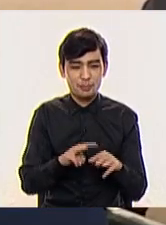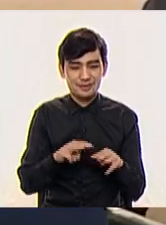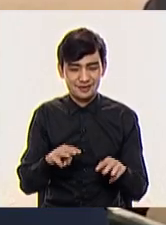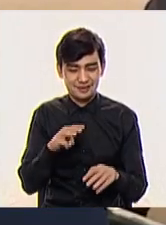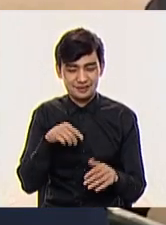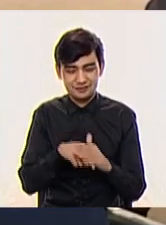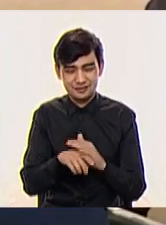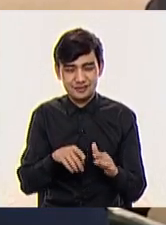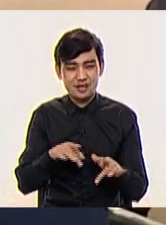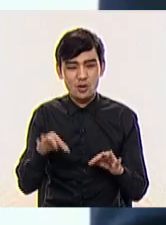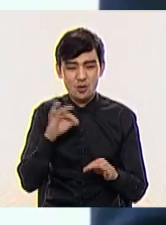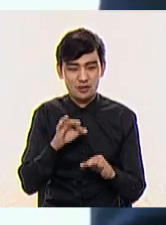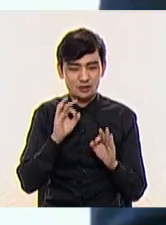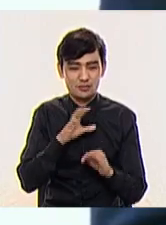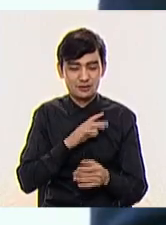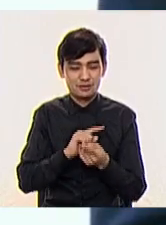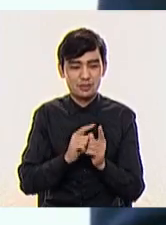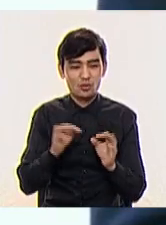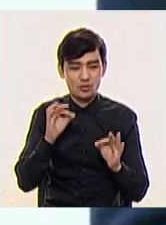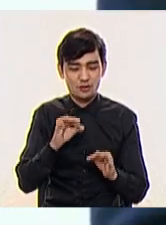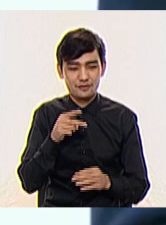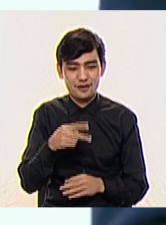жасалатын бірқатар өзгерісті айтты.